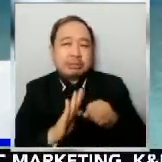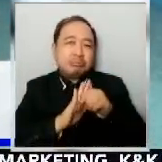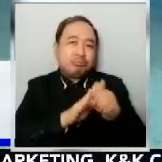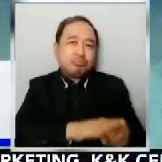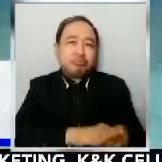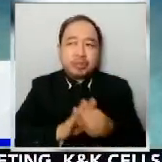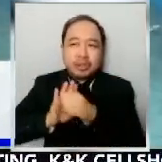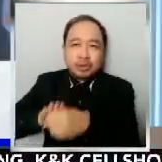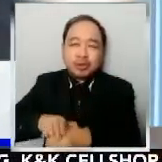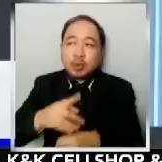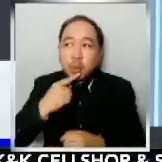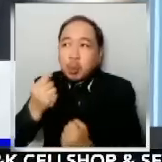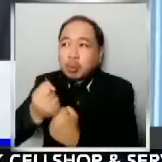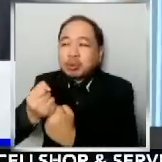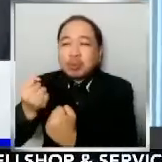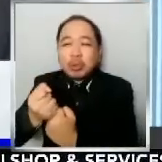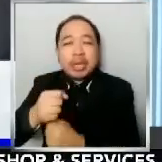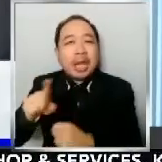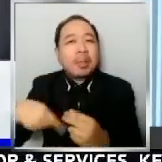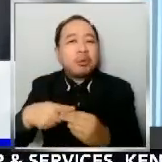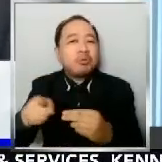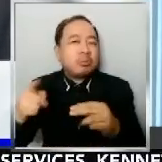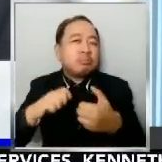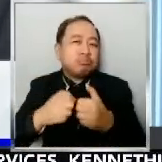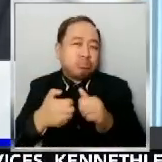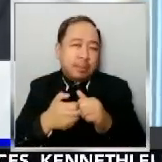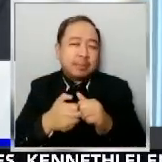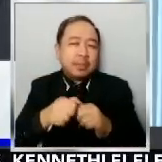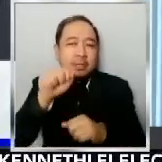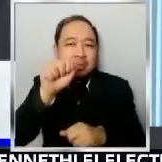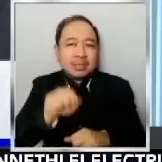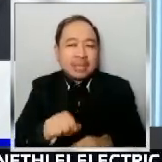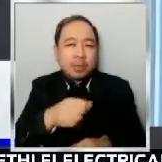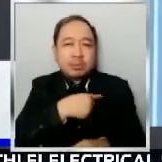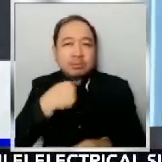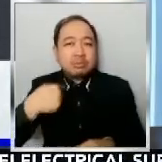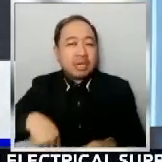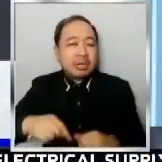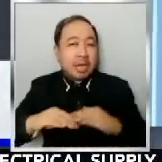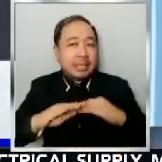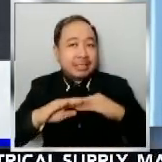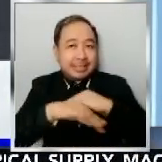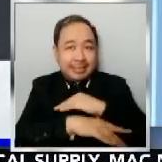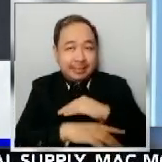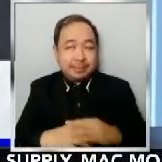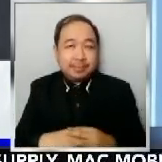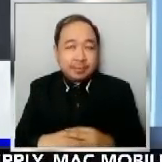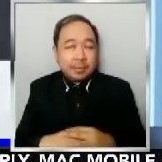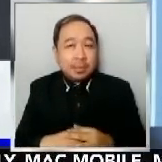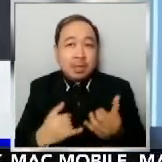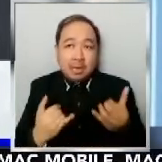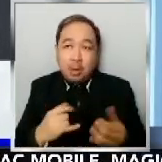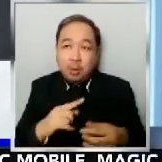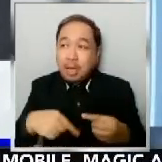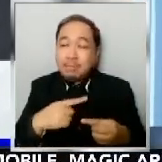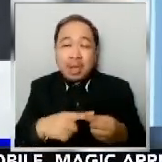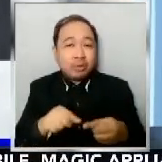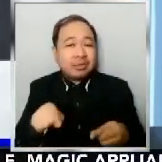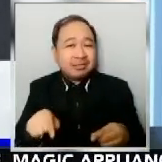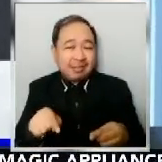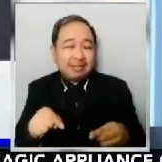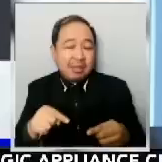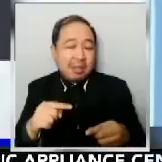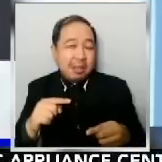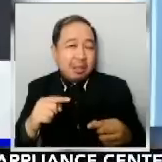ng South China Sea. In terms of geopolitics, your remarks, Mr. Chipman, in that we all